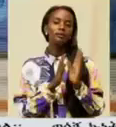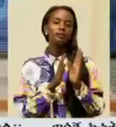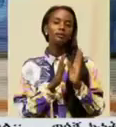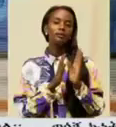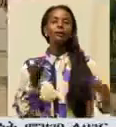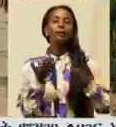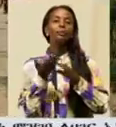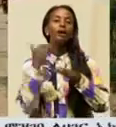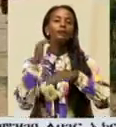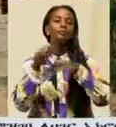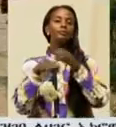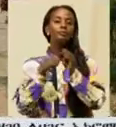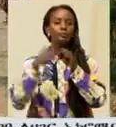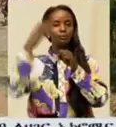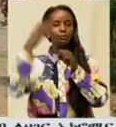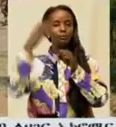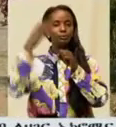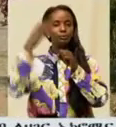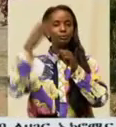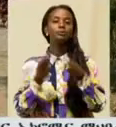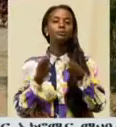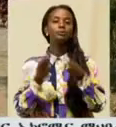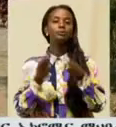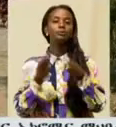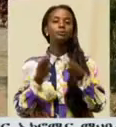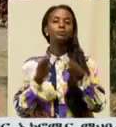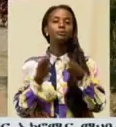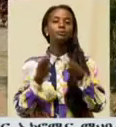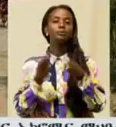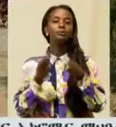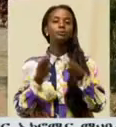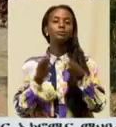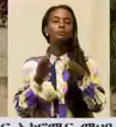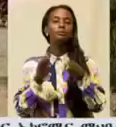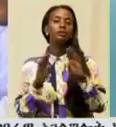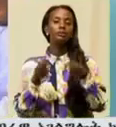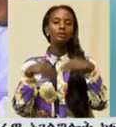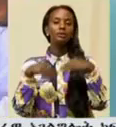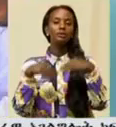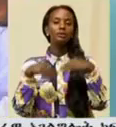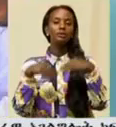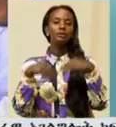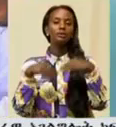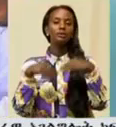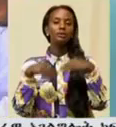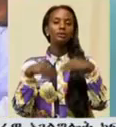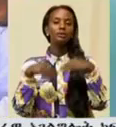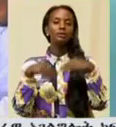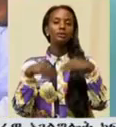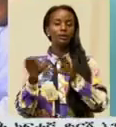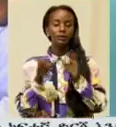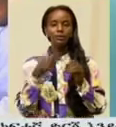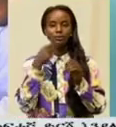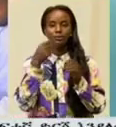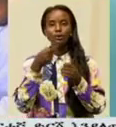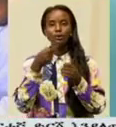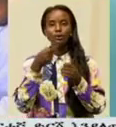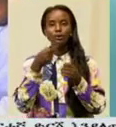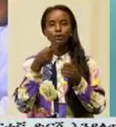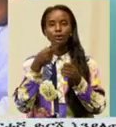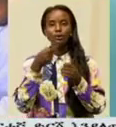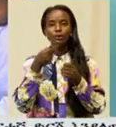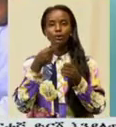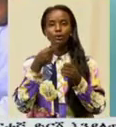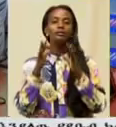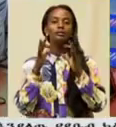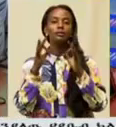ባለፉት አመታት በመንግስት ያገልግሎት መስጫ ተቋማት ውስጥ ያለውን አገልግሎት አሰጣጥ ቀላልና ቀልጣፋ ለማድረግ ብሎም እቅዶችን በስኬት